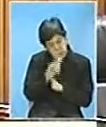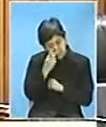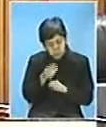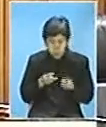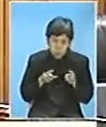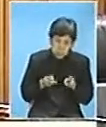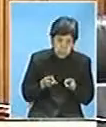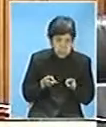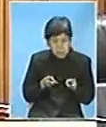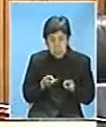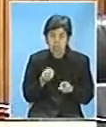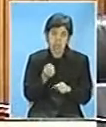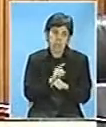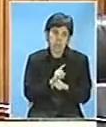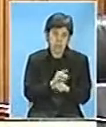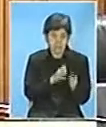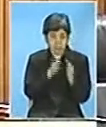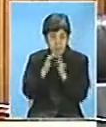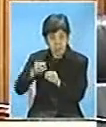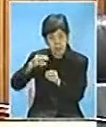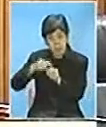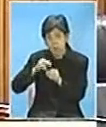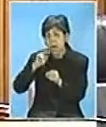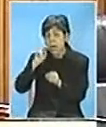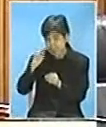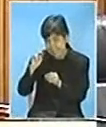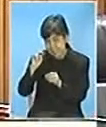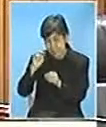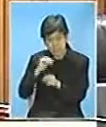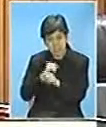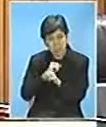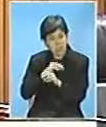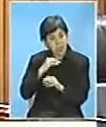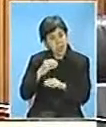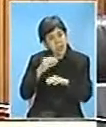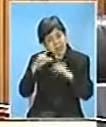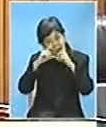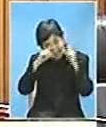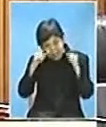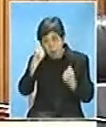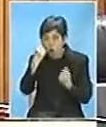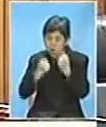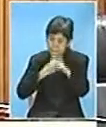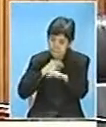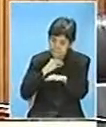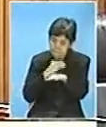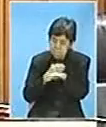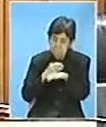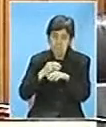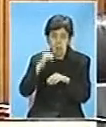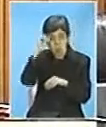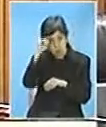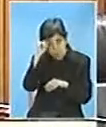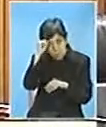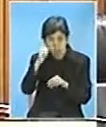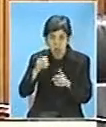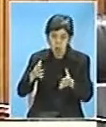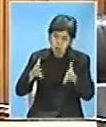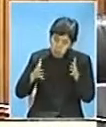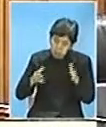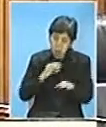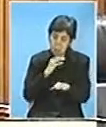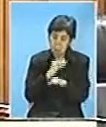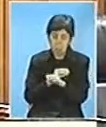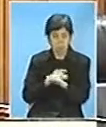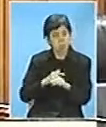ไงต่อไปในส่วนของ NGV โดยเฉพาะผู้ใช้ในเกี่ยวเรื่องขนส่งที่จะมีผลกระทบโดยตรงเกี่ยวกับการค่าของชี